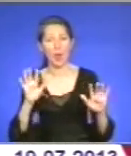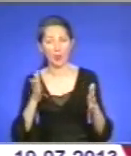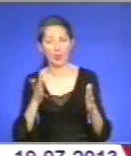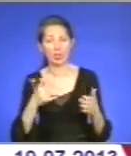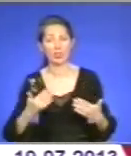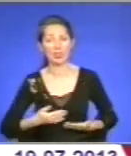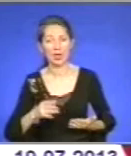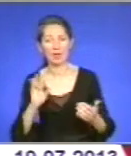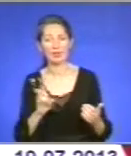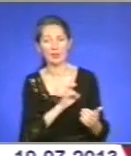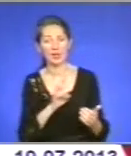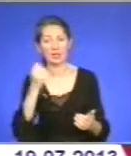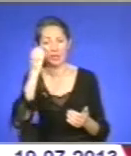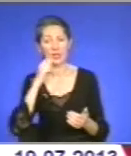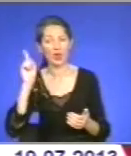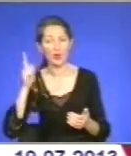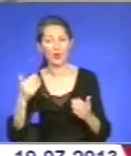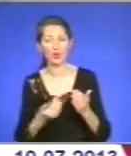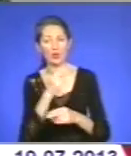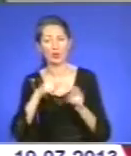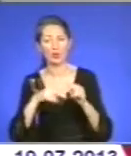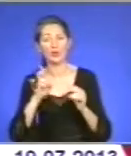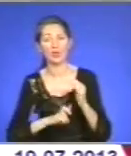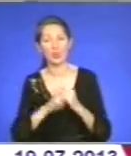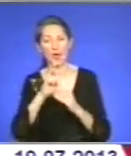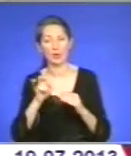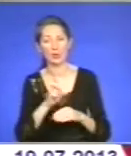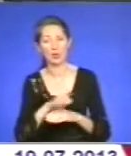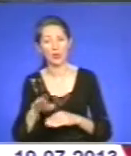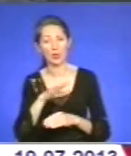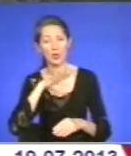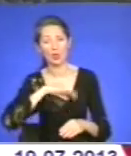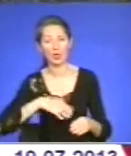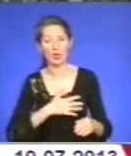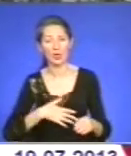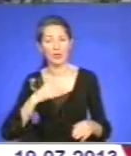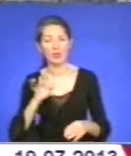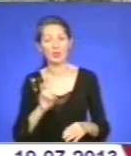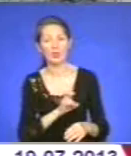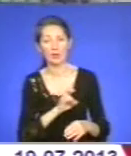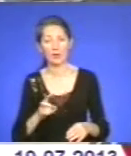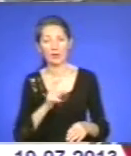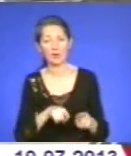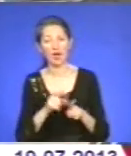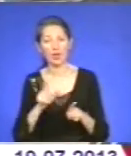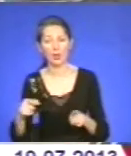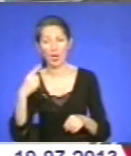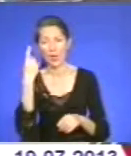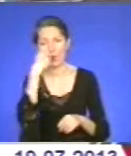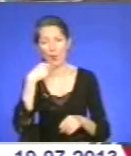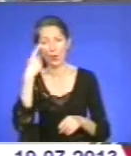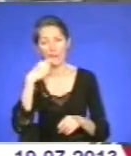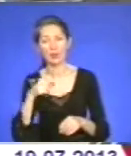новозбудовані храми Тернопільщини, духовні переживання священства і прихожан у портретних творах. Це моя, так